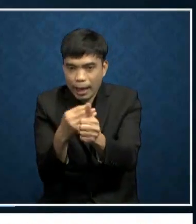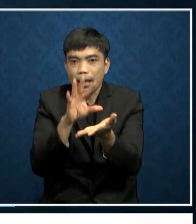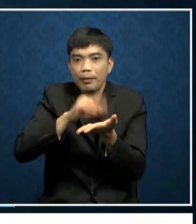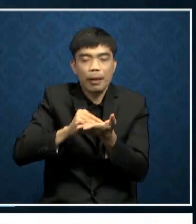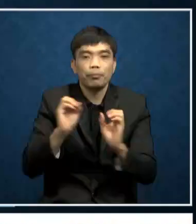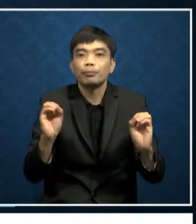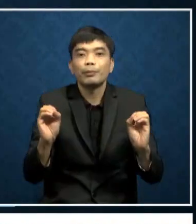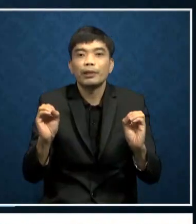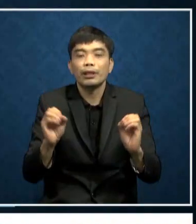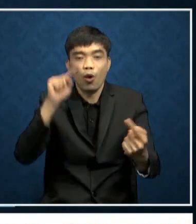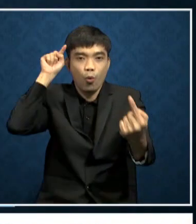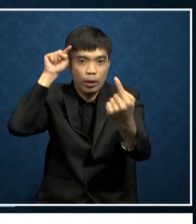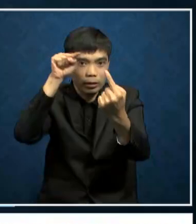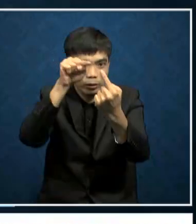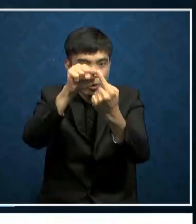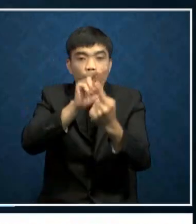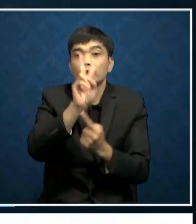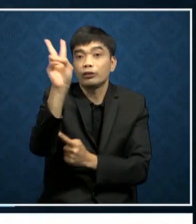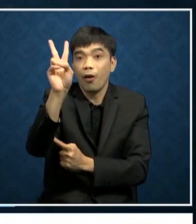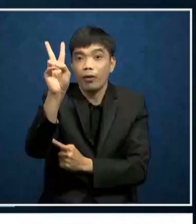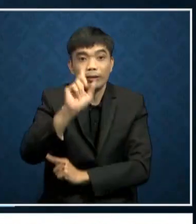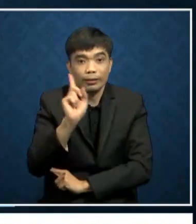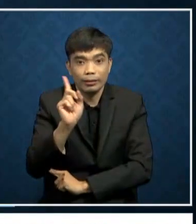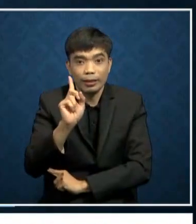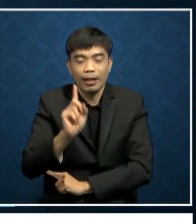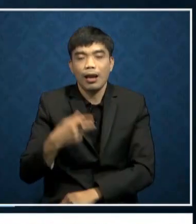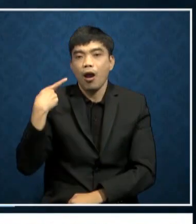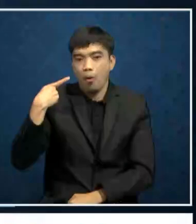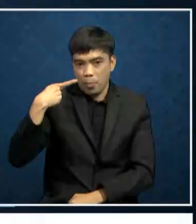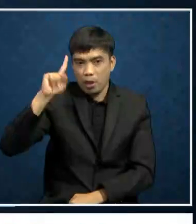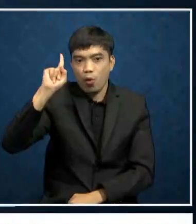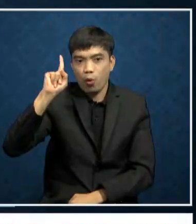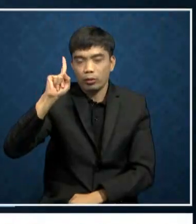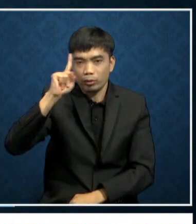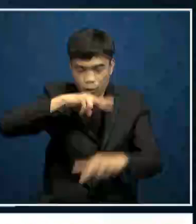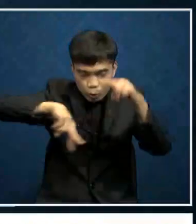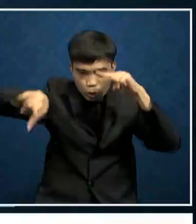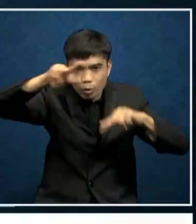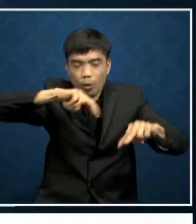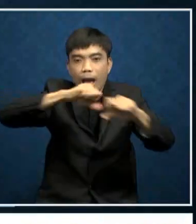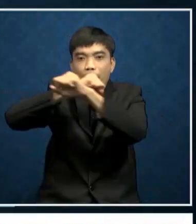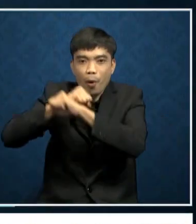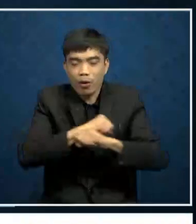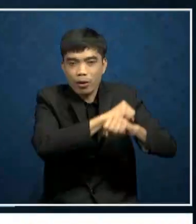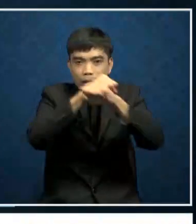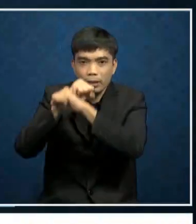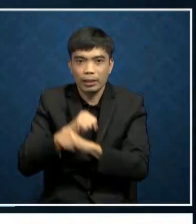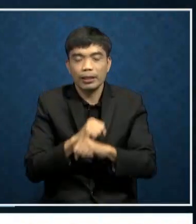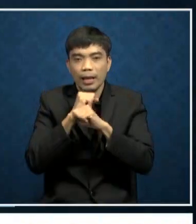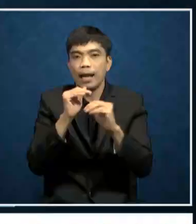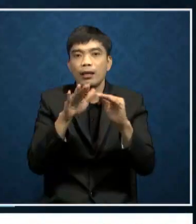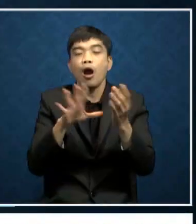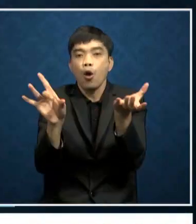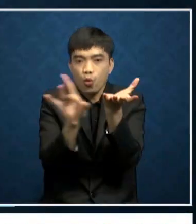วัตถุประสงค์ที่ 2ปกป้องผลประโยชน์ของผู้ใช้พลังงานทางด้านอัตราค่าบริการและคุณภาพการให้